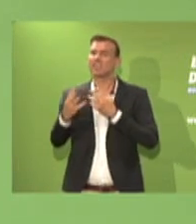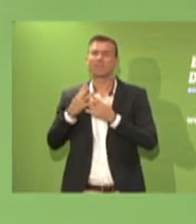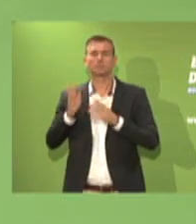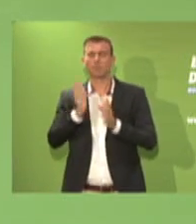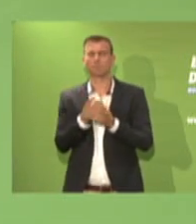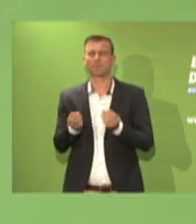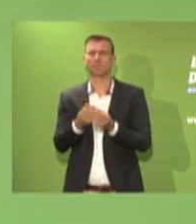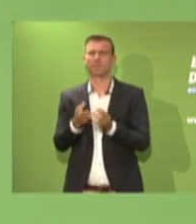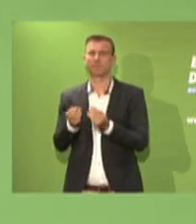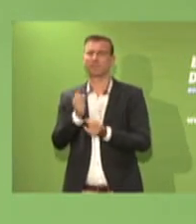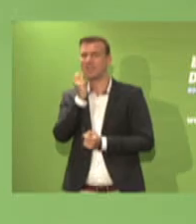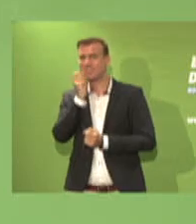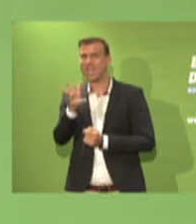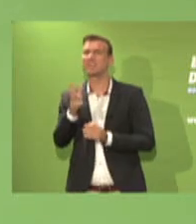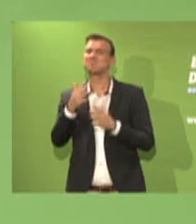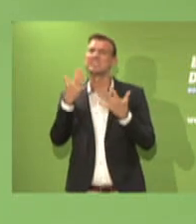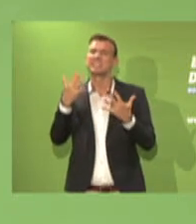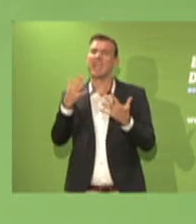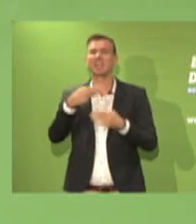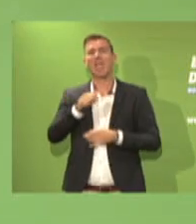gegangen. Jeden Tag werden 10 Hektar